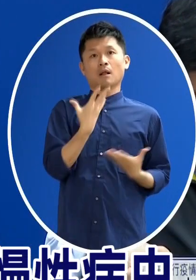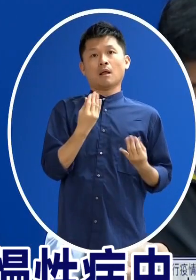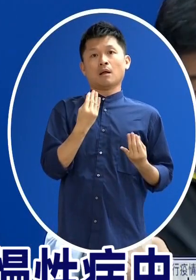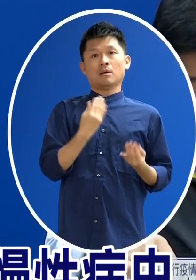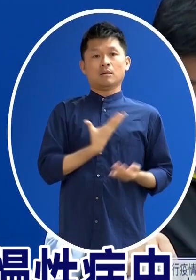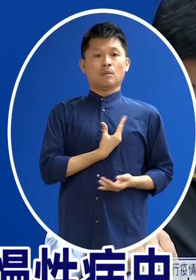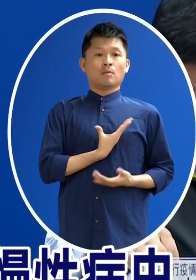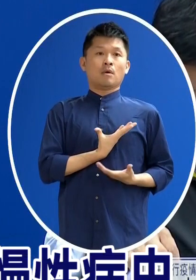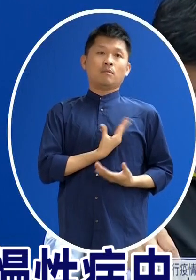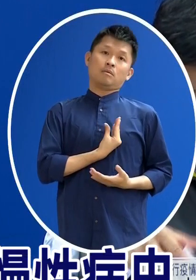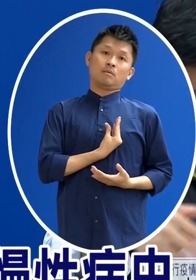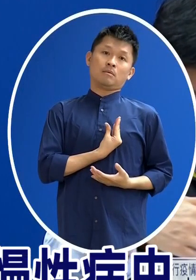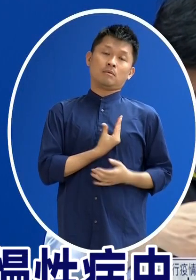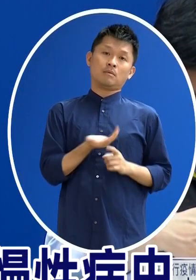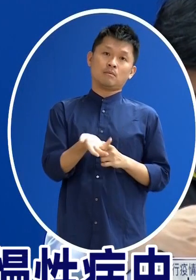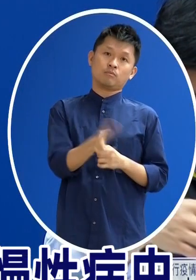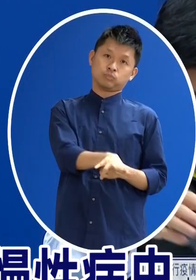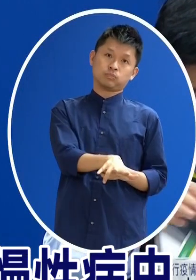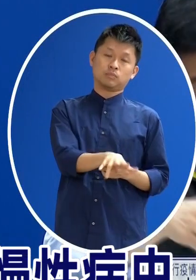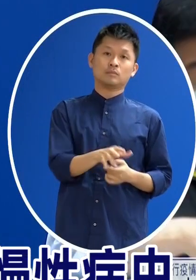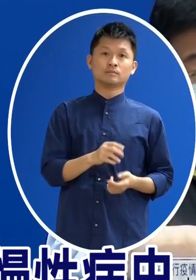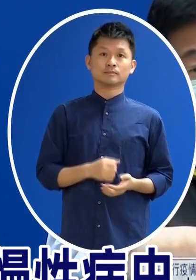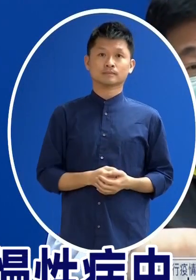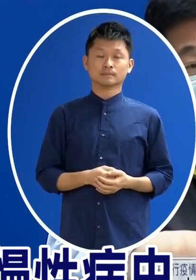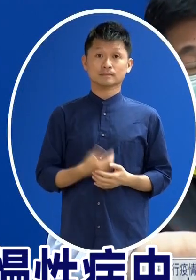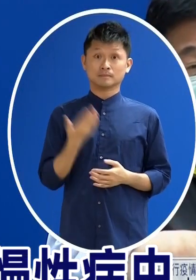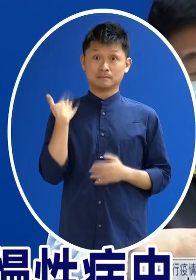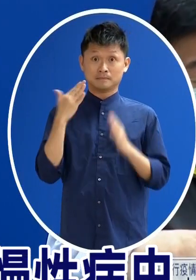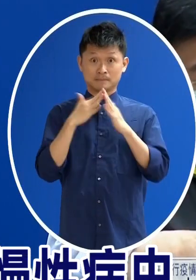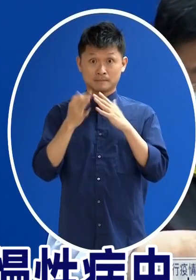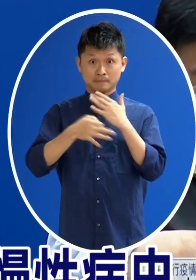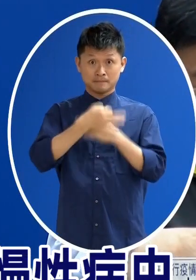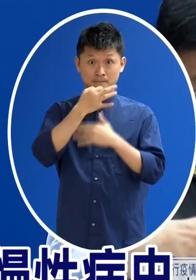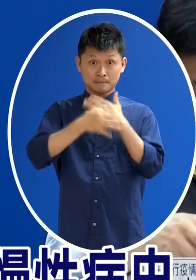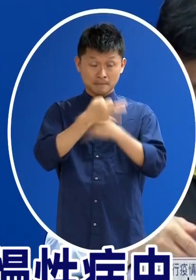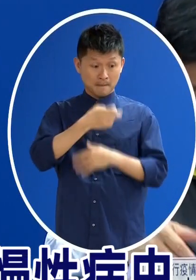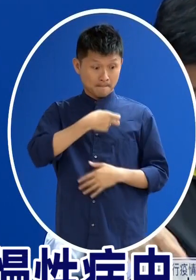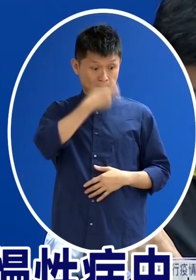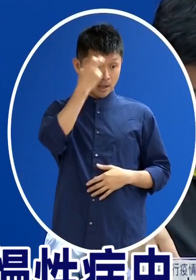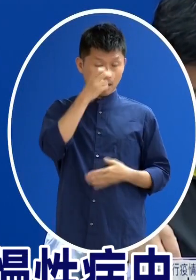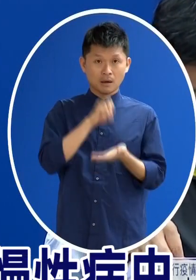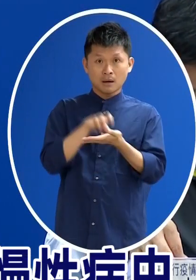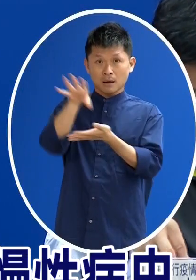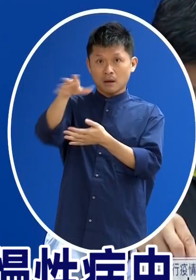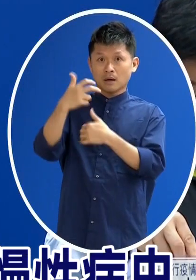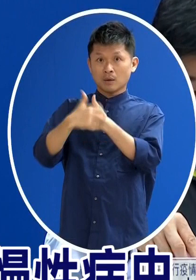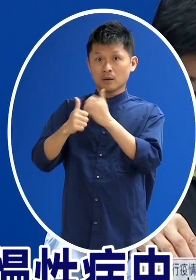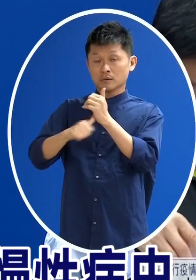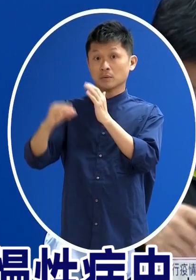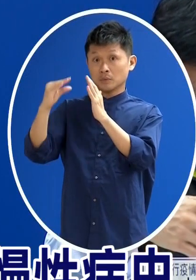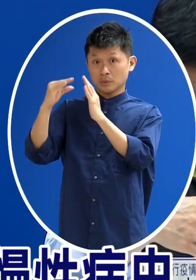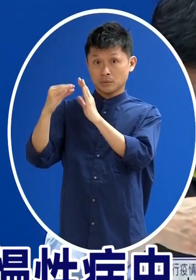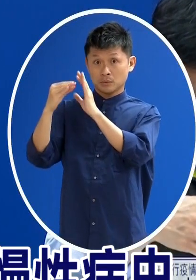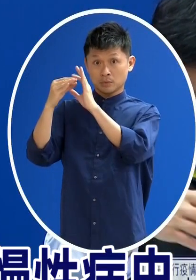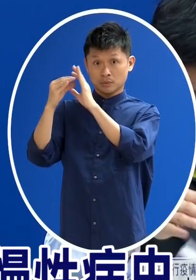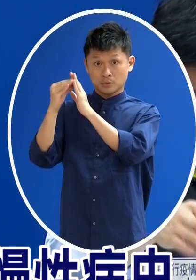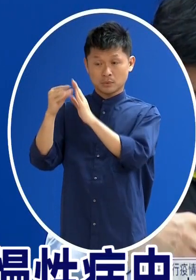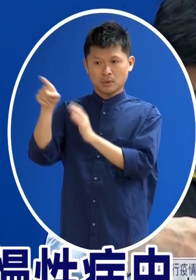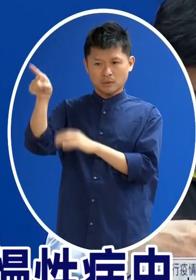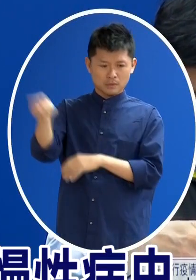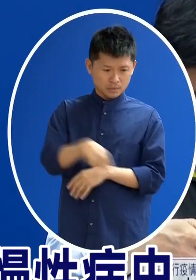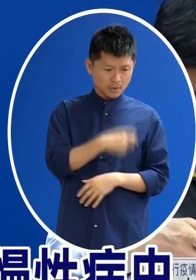那所以他当时是有家属有通知卫生所这边做行政相验